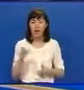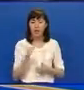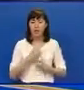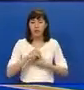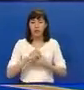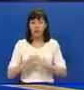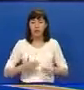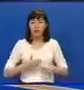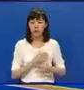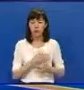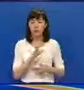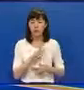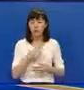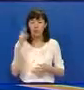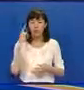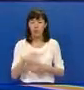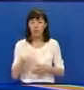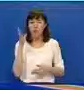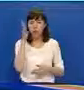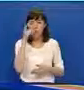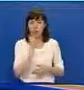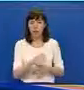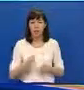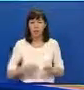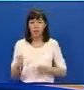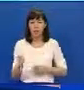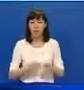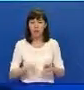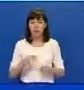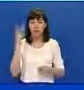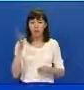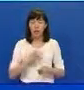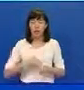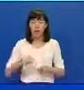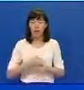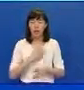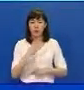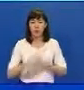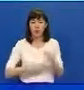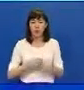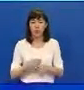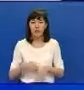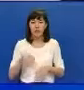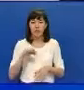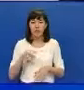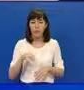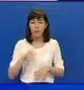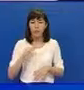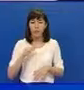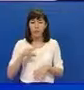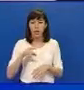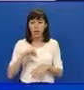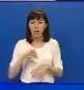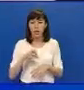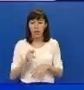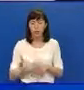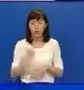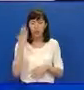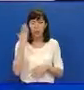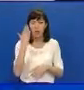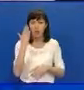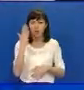тіледі. Ал Қазақстан мұсылмандары діни басқармасының оңтүстік Қазақстан облысы бойынша өкіл имамы Ахметжан Қажы Керімбек Алла